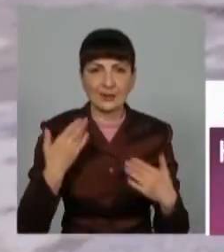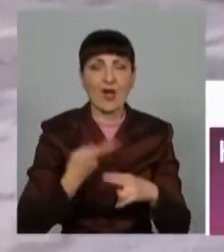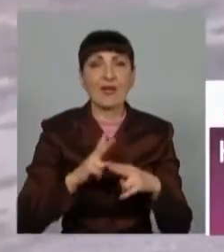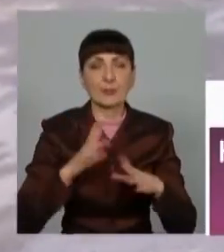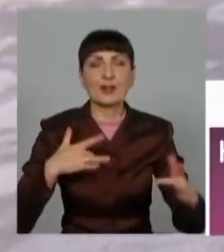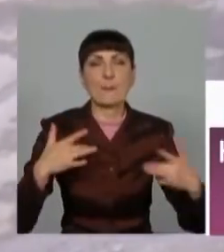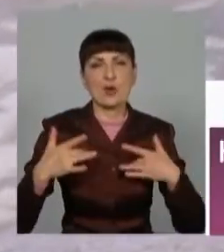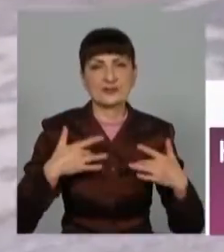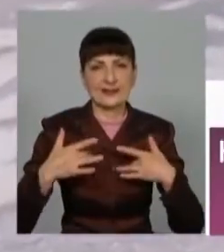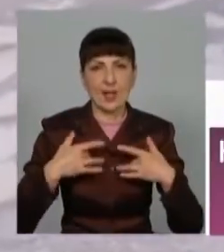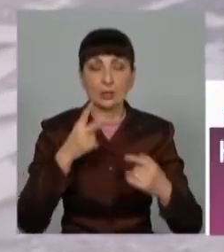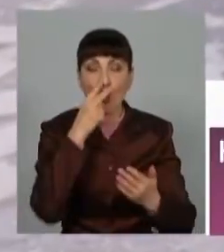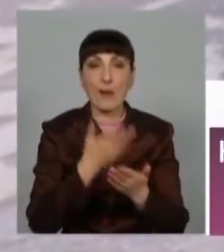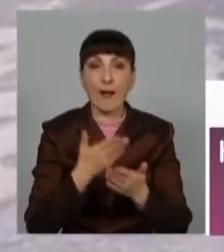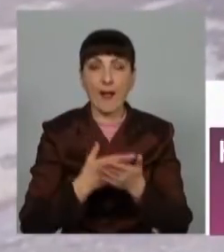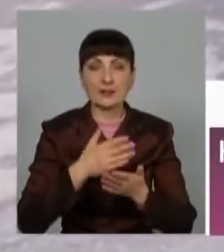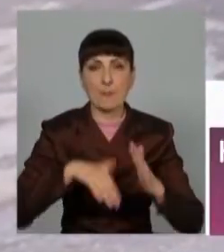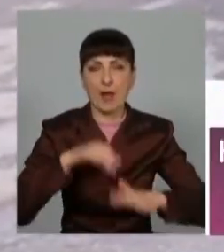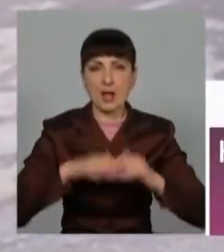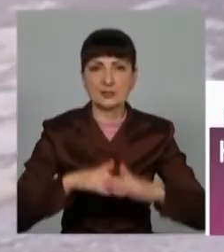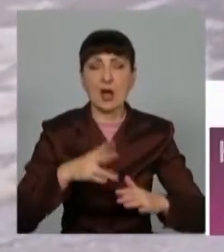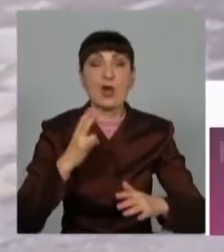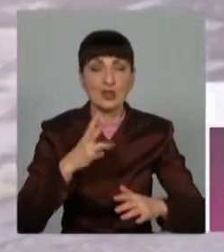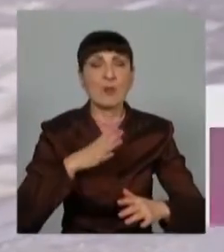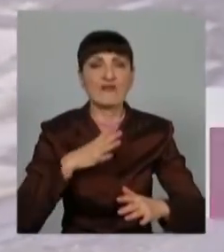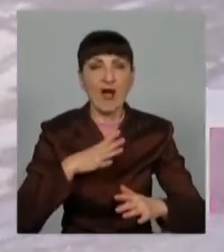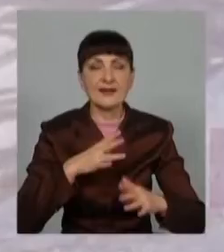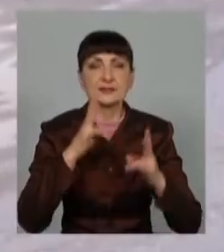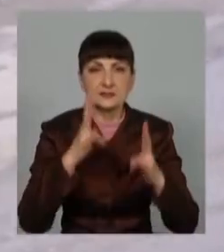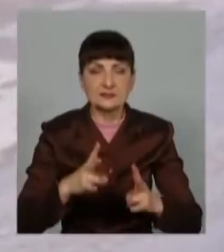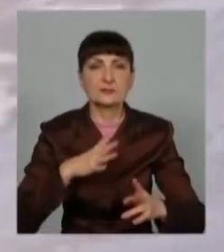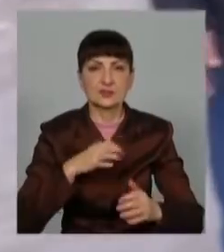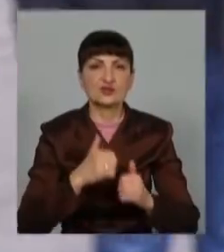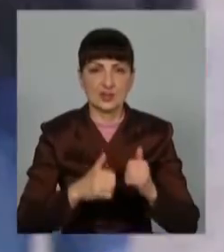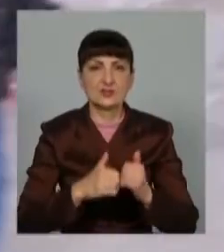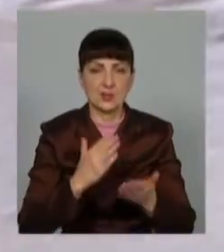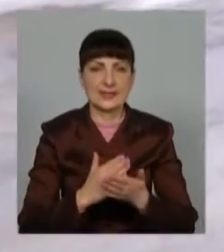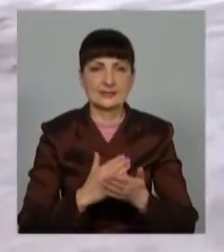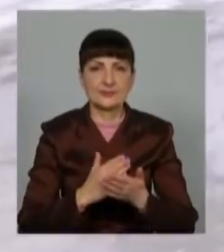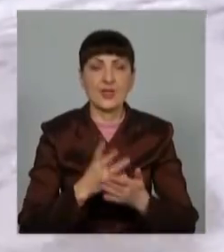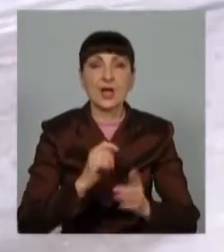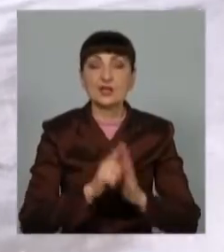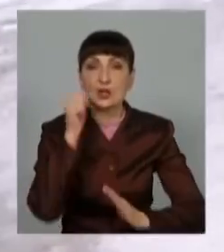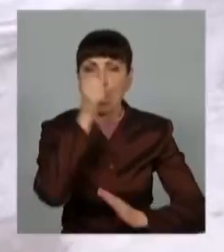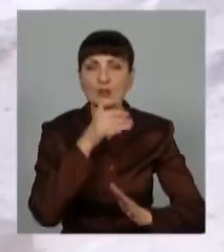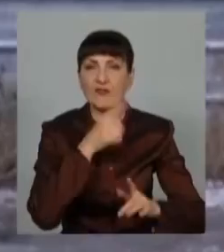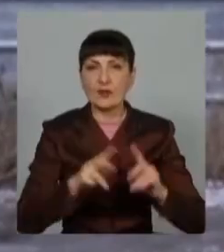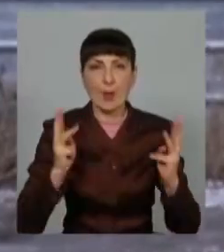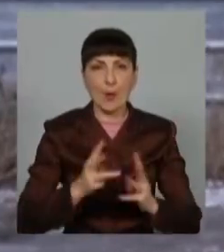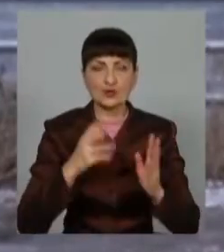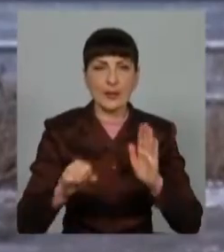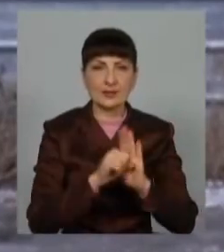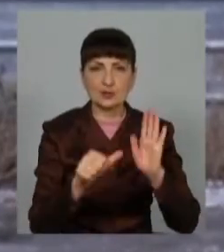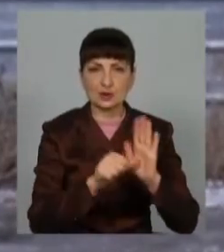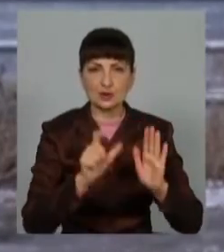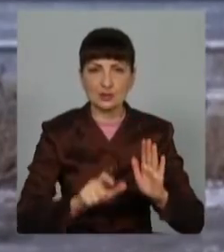была постанова. Однако не всегда такие истории заканчиваются на хорошей ноте. Только с начала года в городе во время пожара погибли